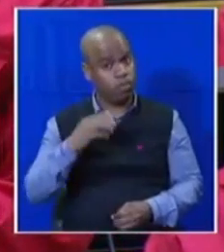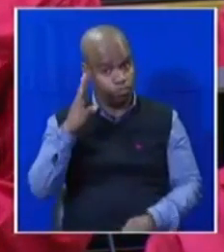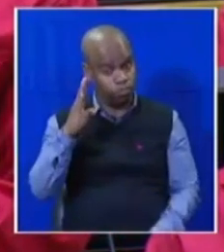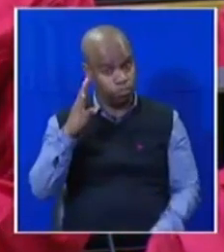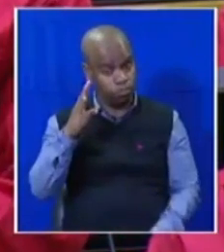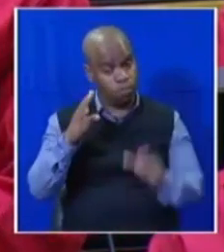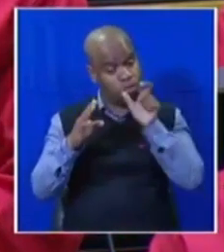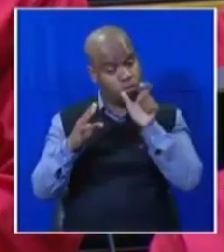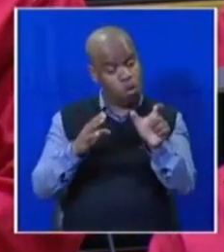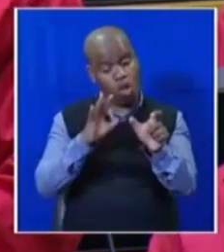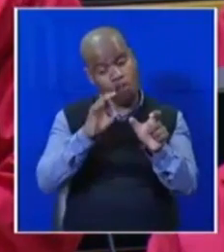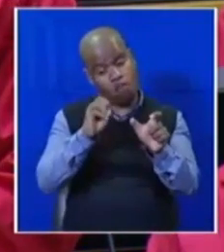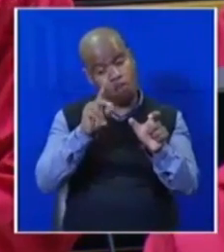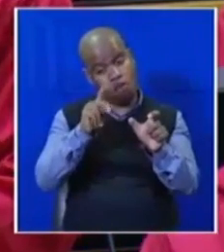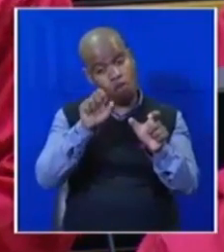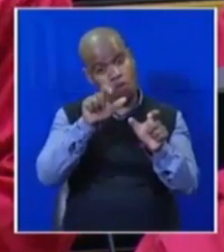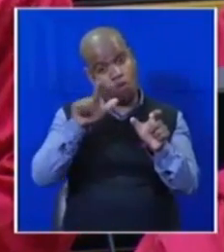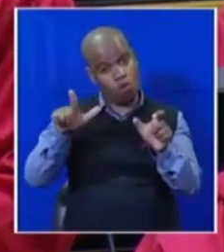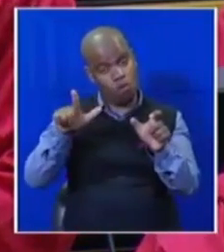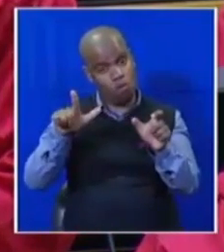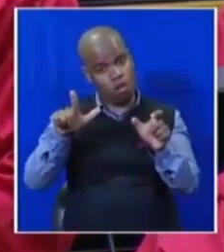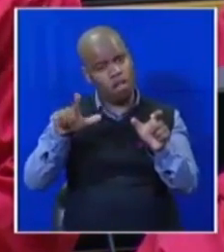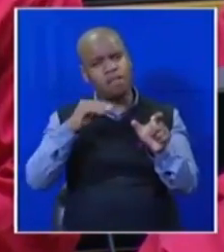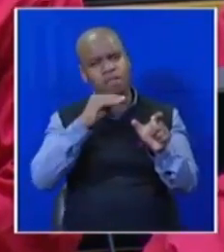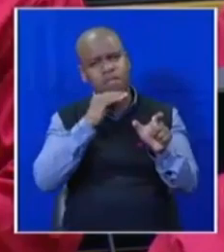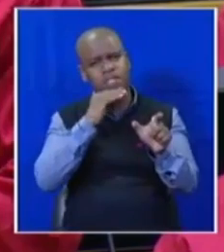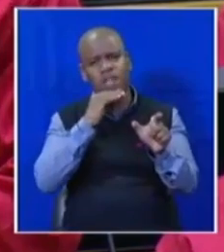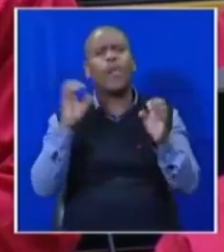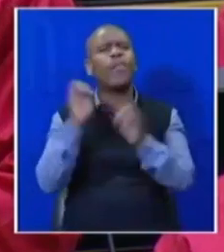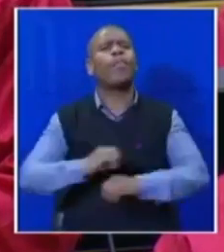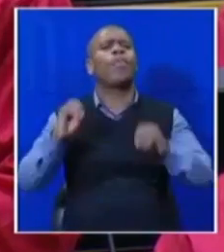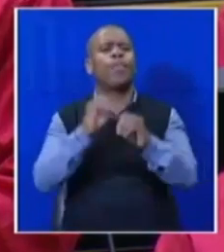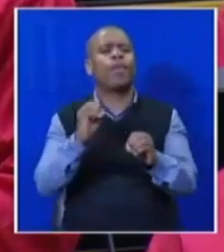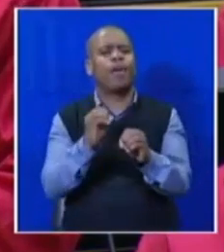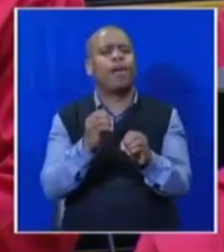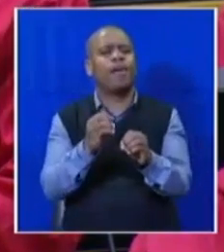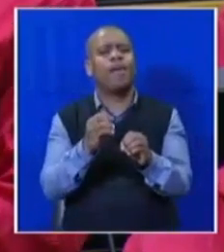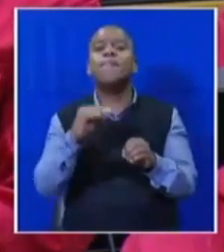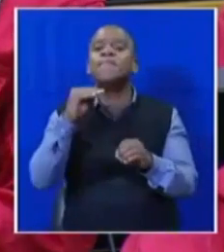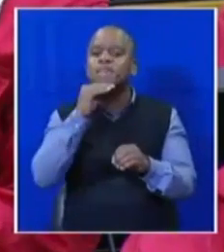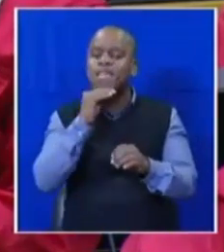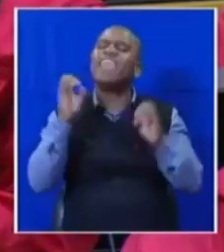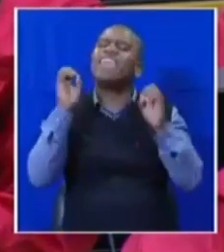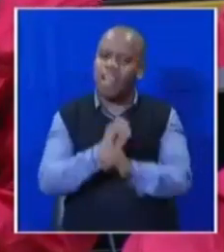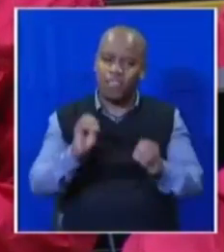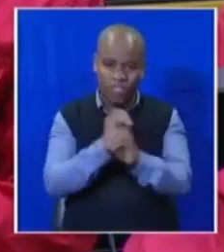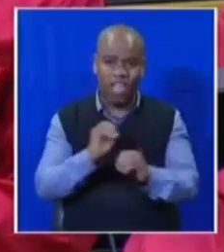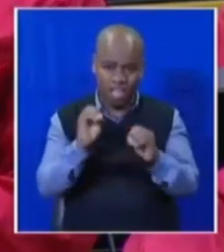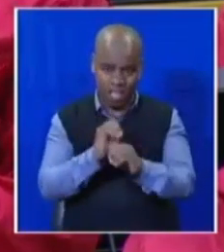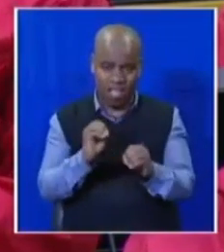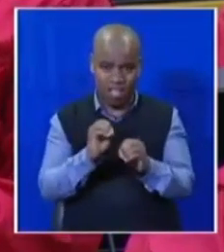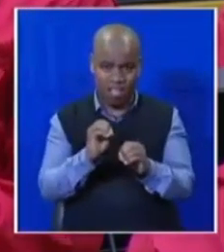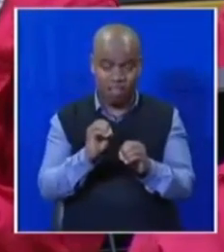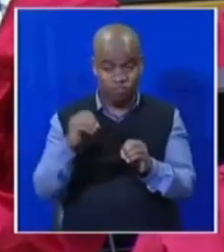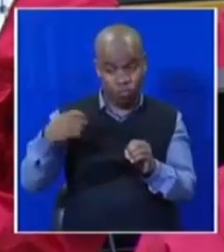FOKOL beteken eenvoudig niks. Honourable member. Dit beteken eenvoudig niks. U verstaan my nie nou nie. So